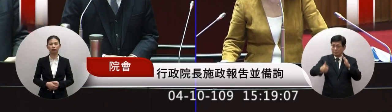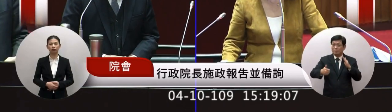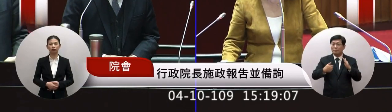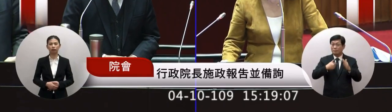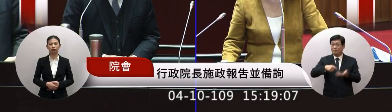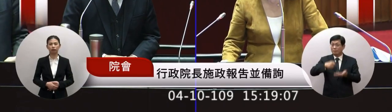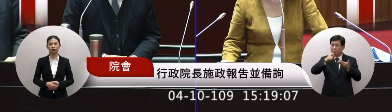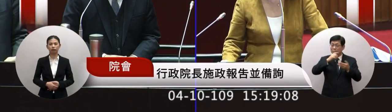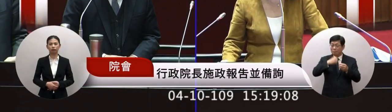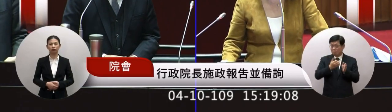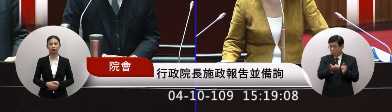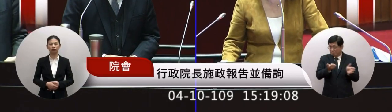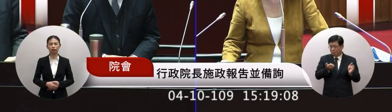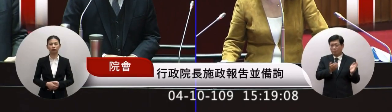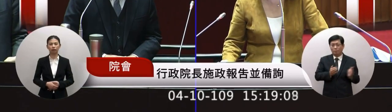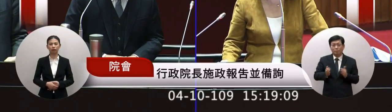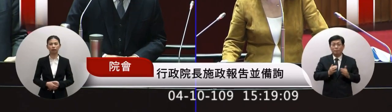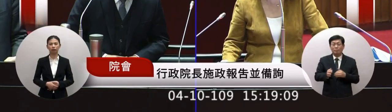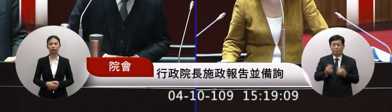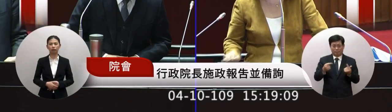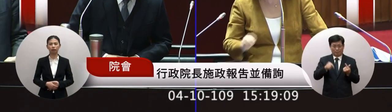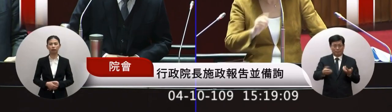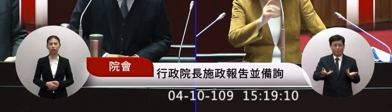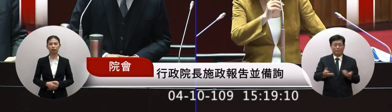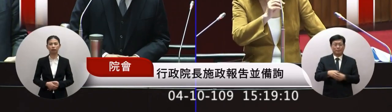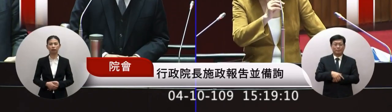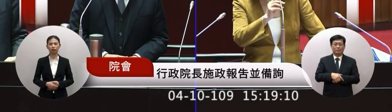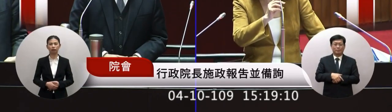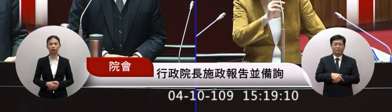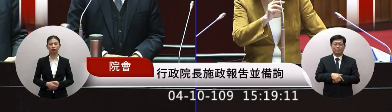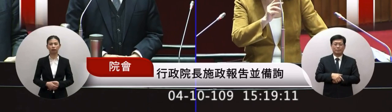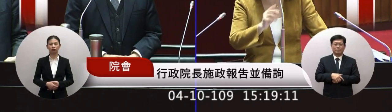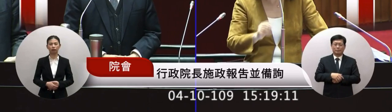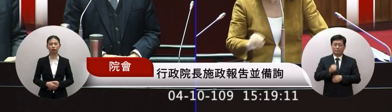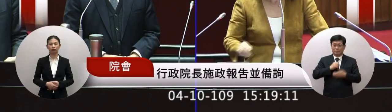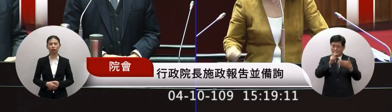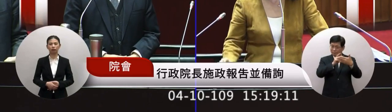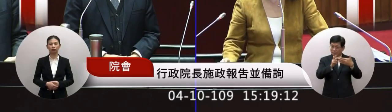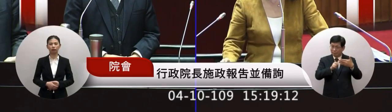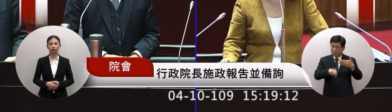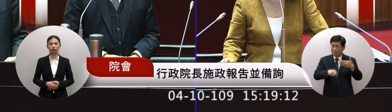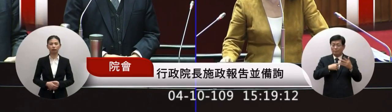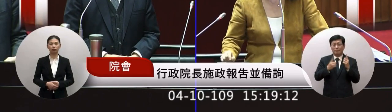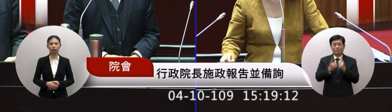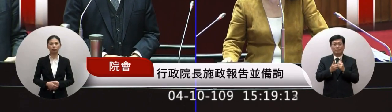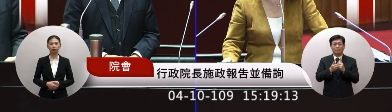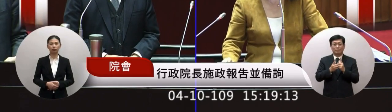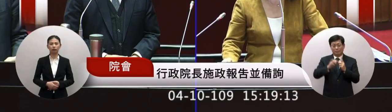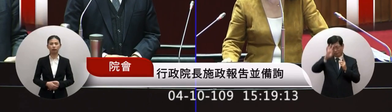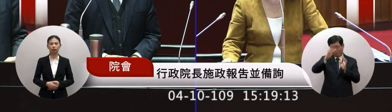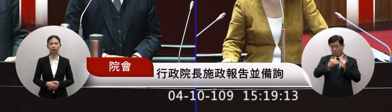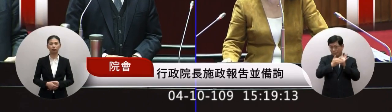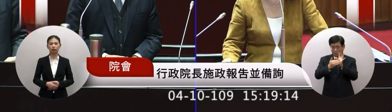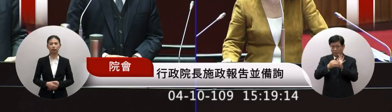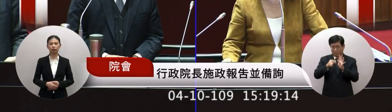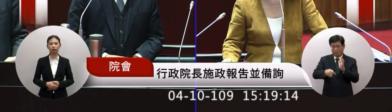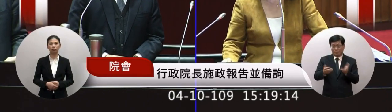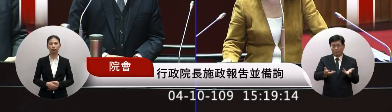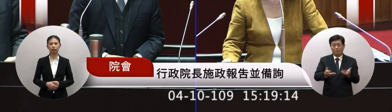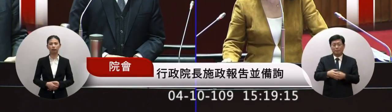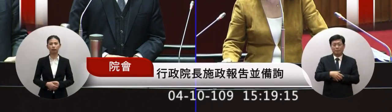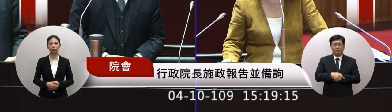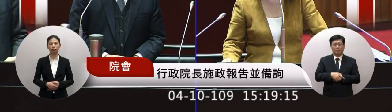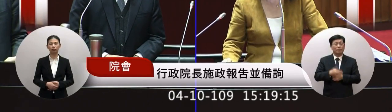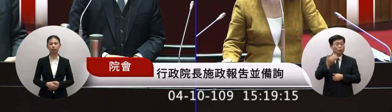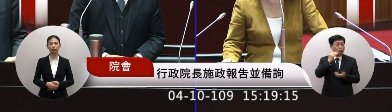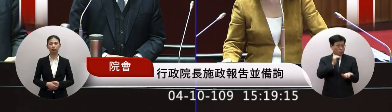们提到的超前的部署，我们提到超前部署，那我们看一看呢， 对于防疫的这个部分呢，医